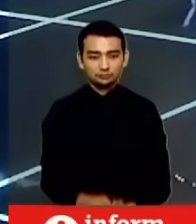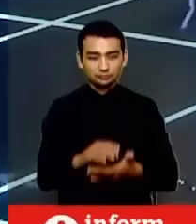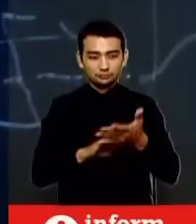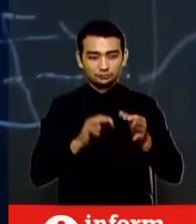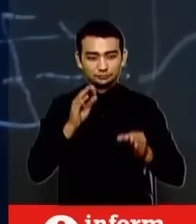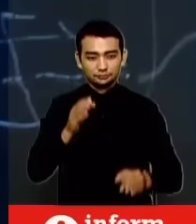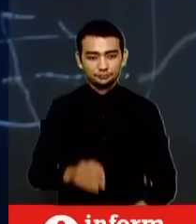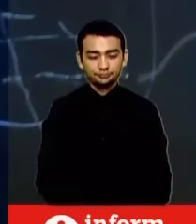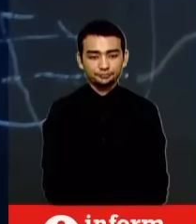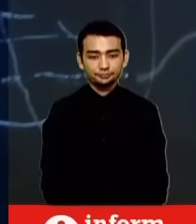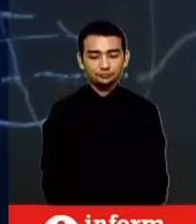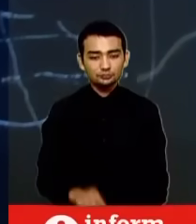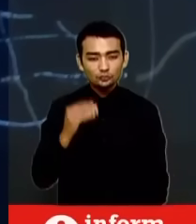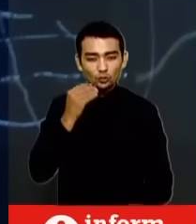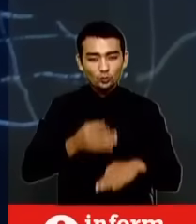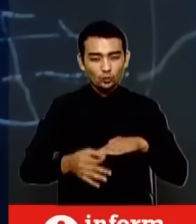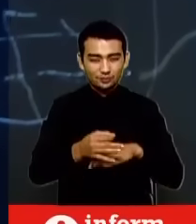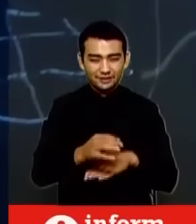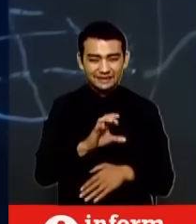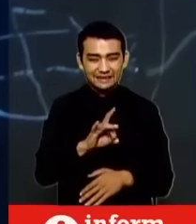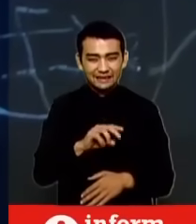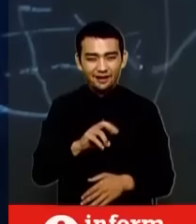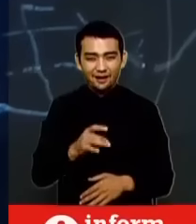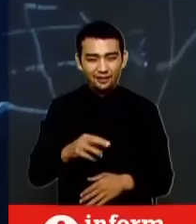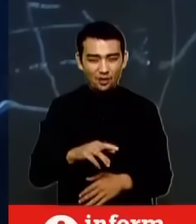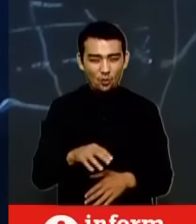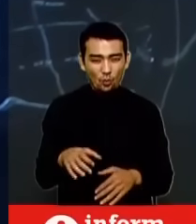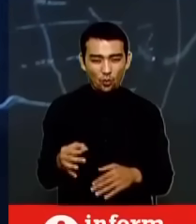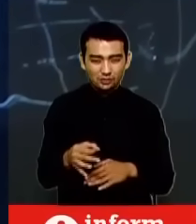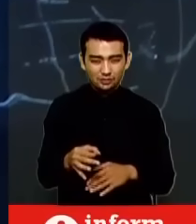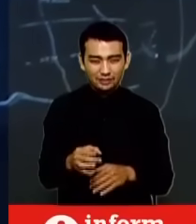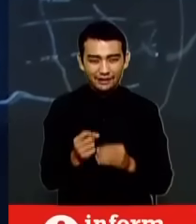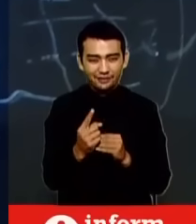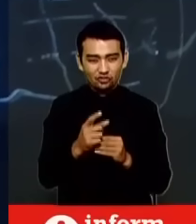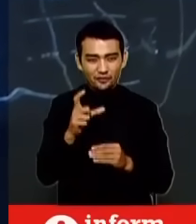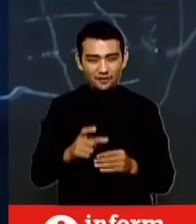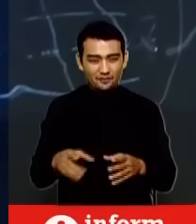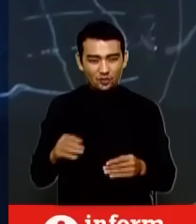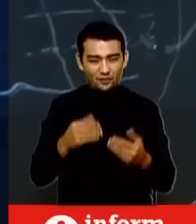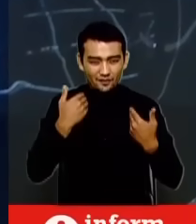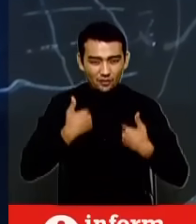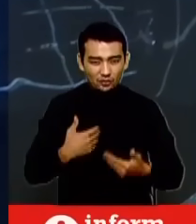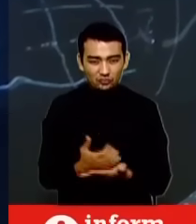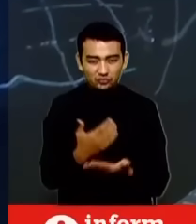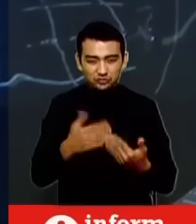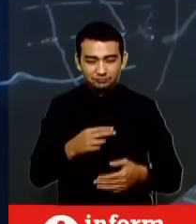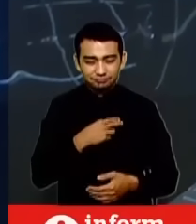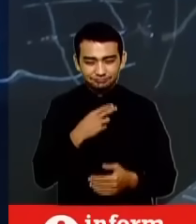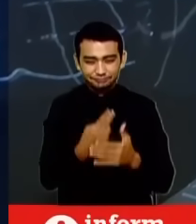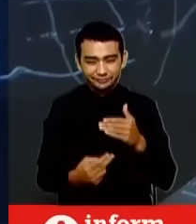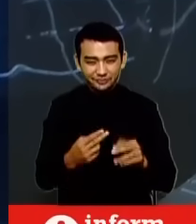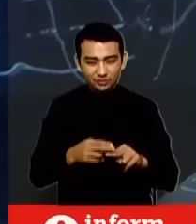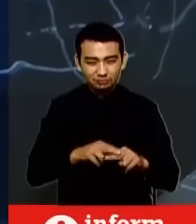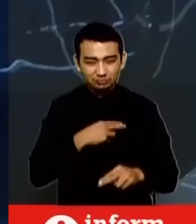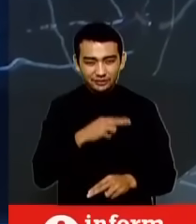Жалғастырамыз. Түркістан облысындағы Сырдария өзеніне суға батқан 11 адамның барлығының сүйегі табылды. Сүңгуірлер бүгін